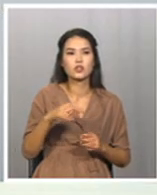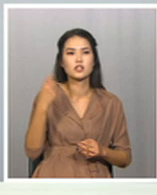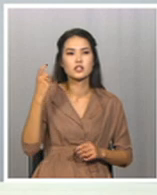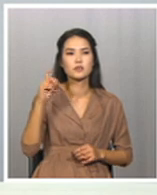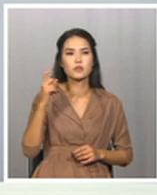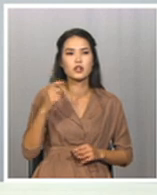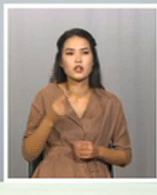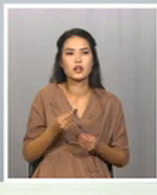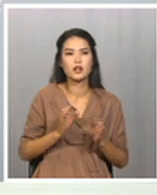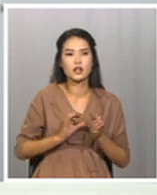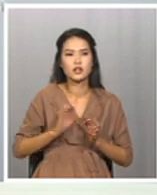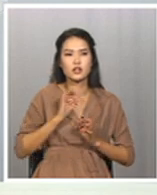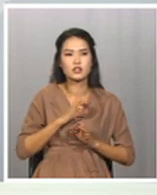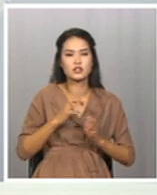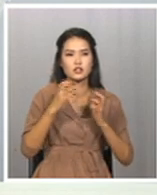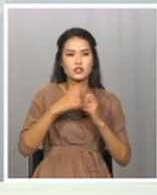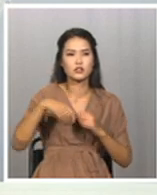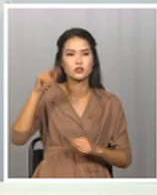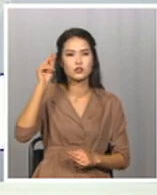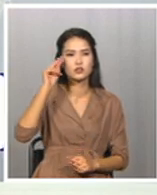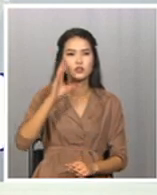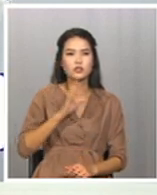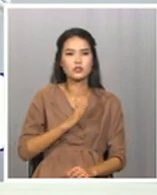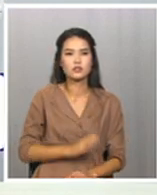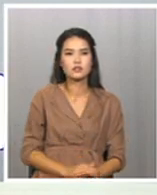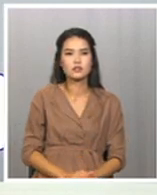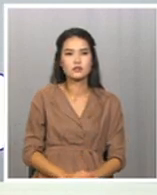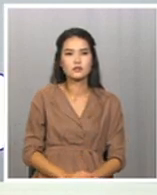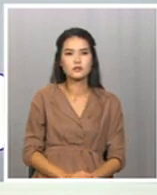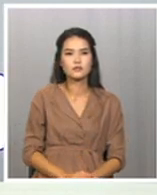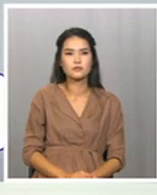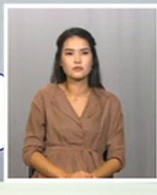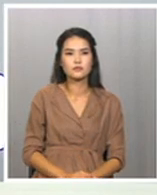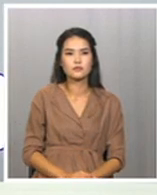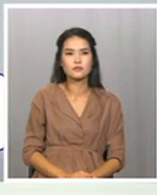тұздарының химиялық қасиеттерін зерттеуді үйрендіңіздер.